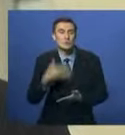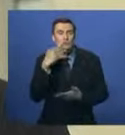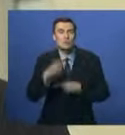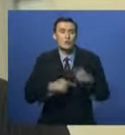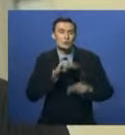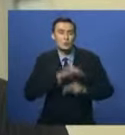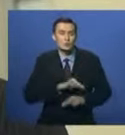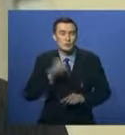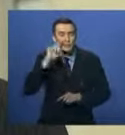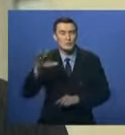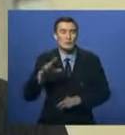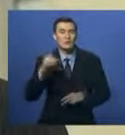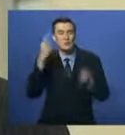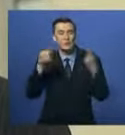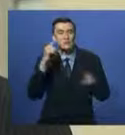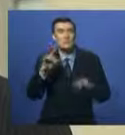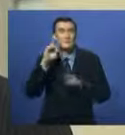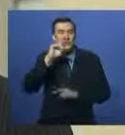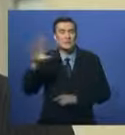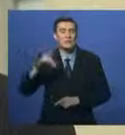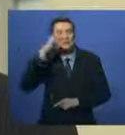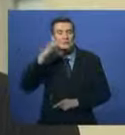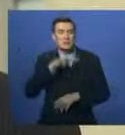а через свое творчество прославил казахский народ